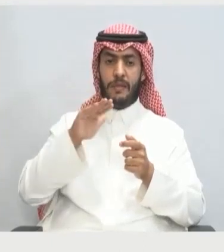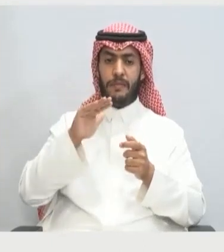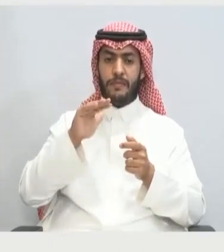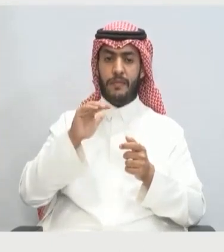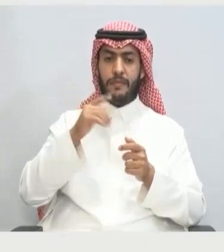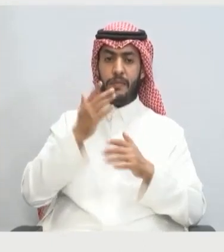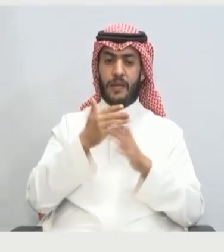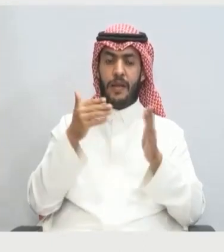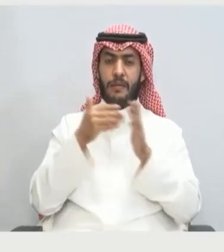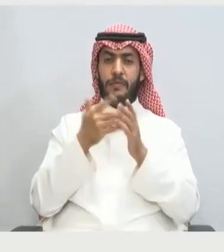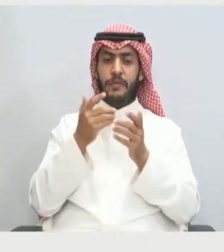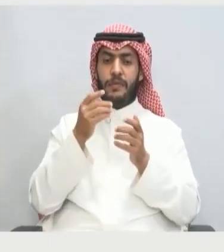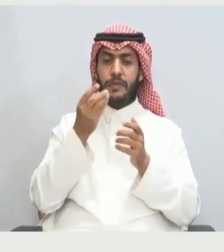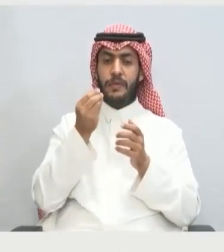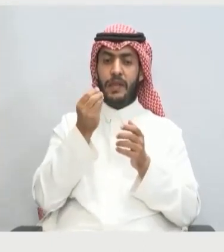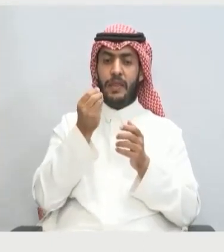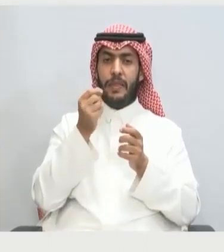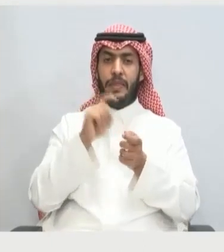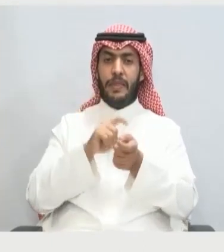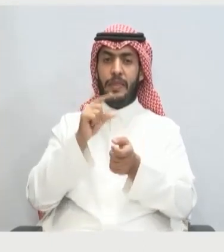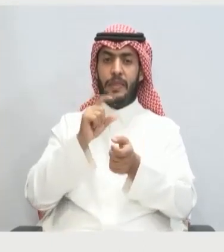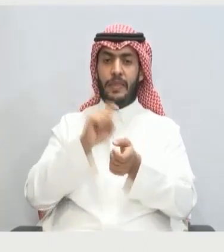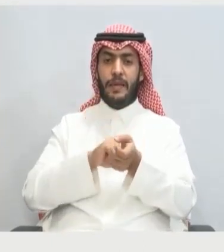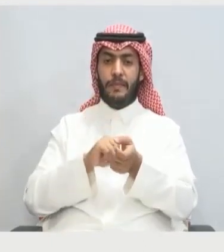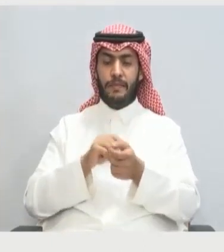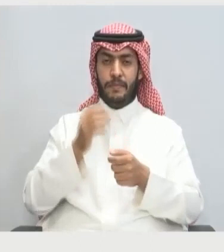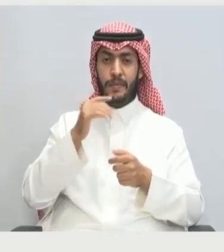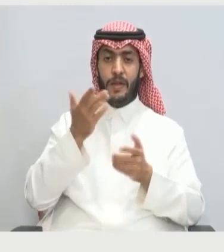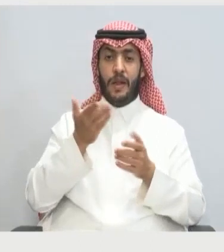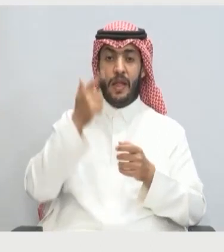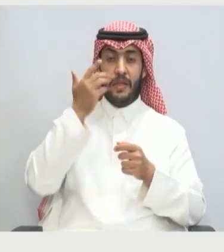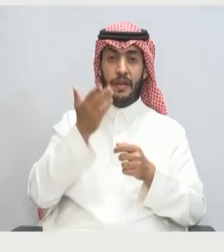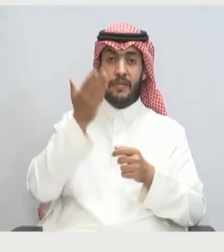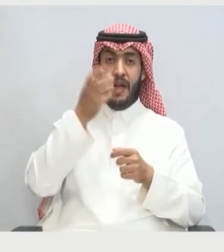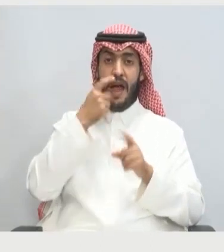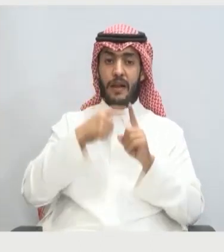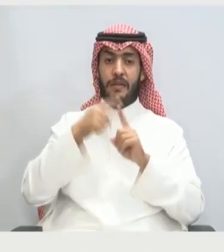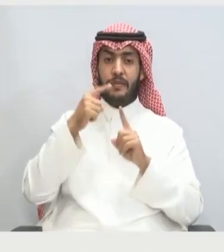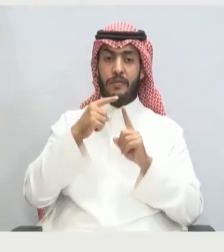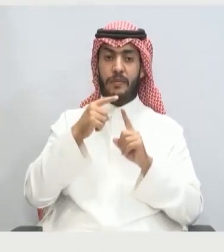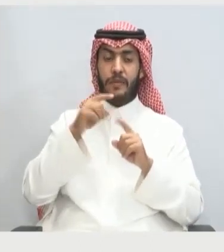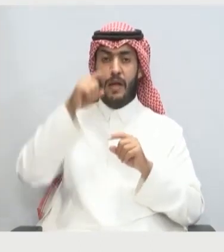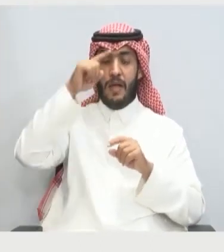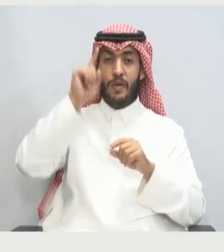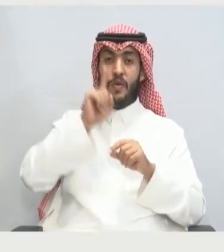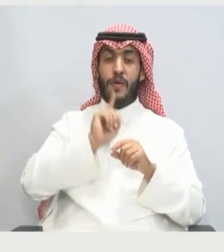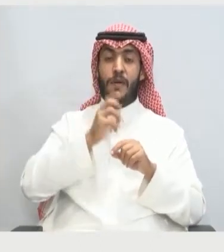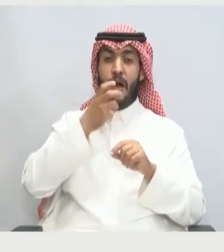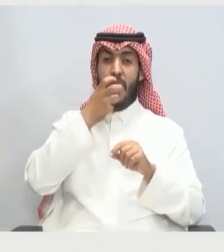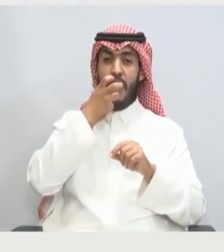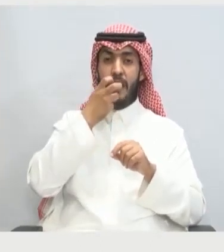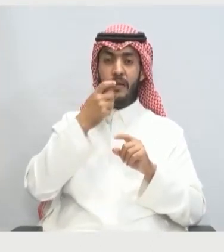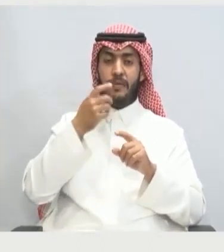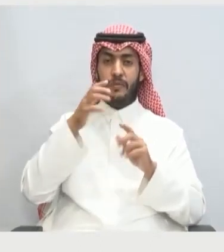من الحد من تدفق الدم الى الجلد بالنسبه للارتفاع الارتفاع قد تخرج في يوم حار جدا